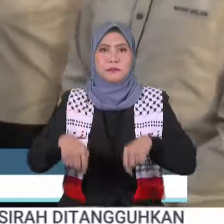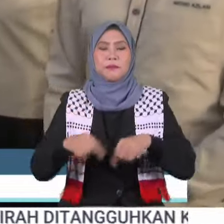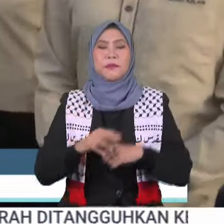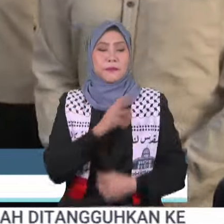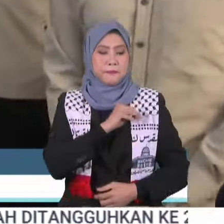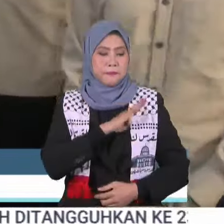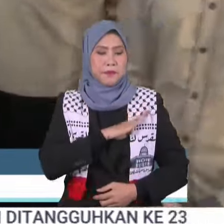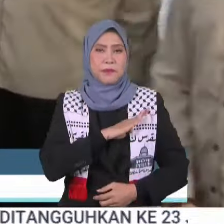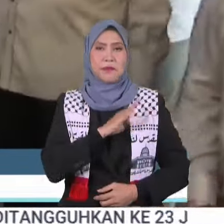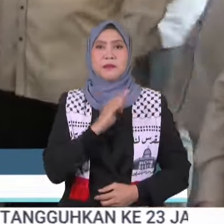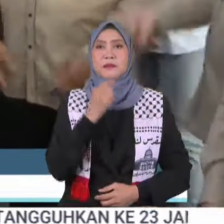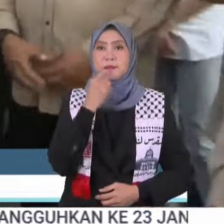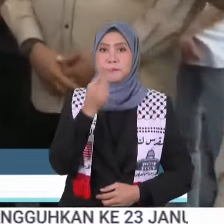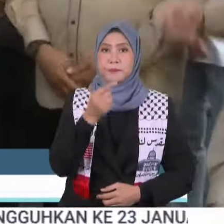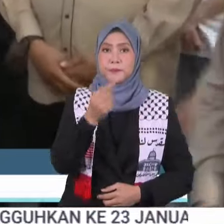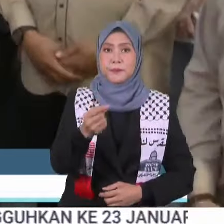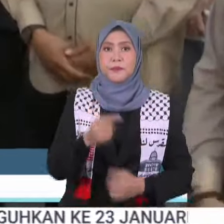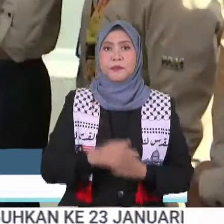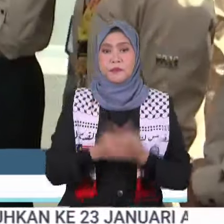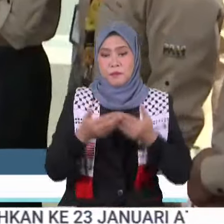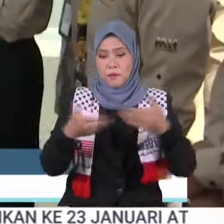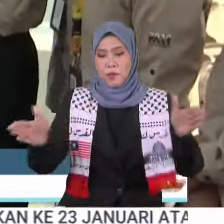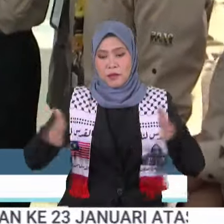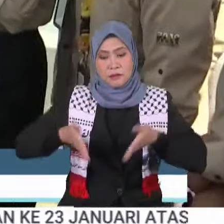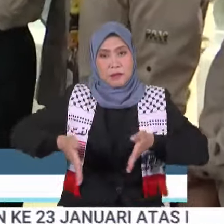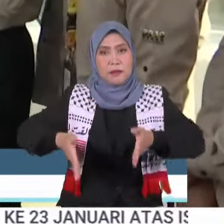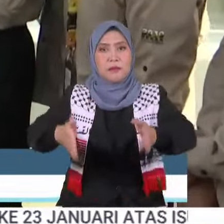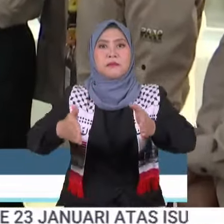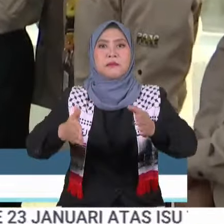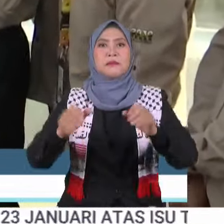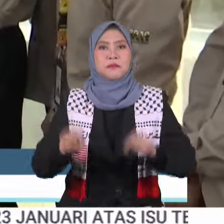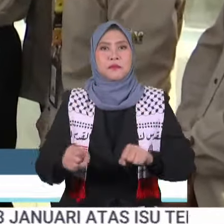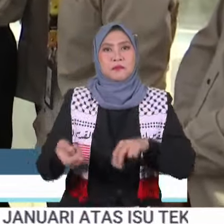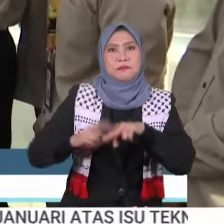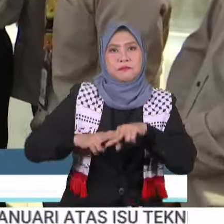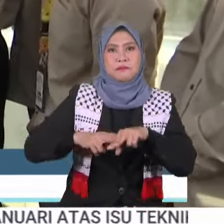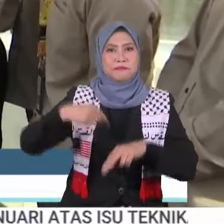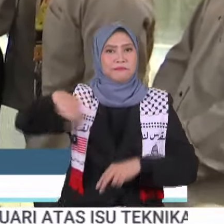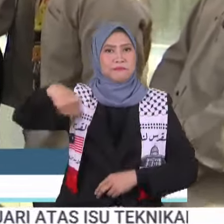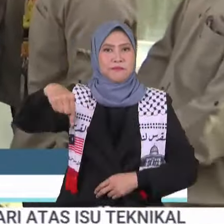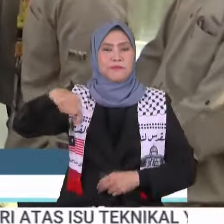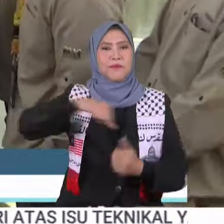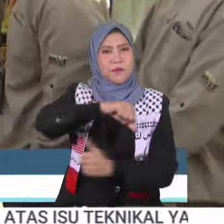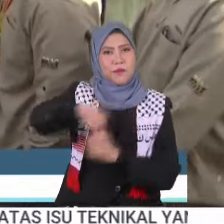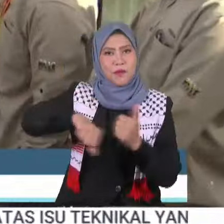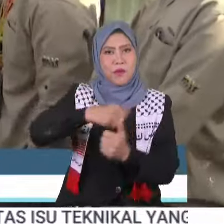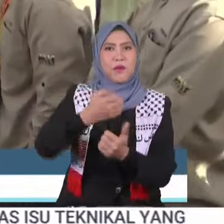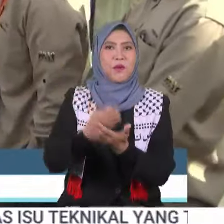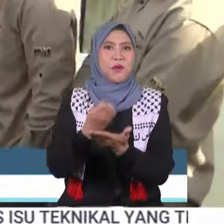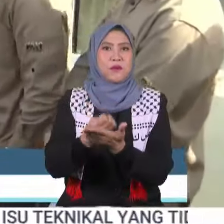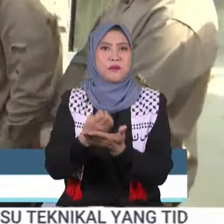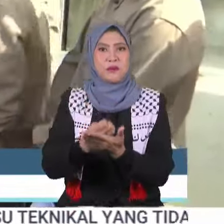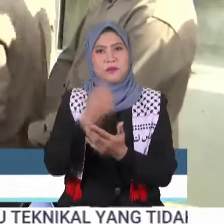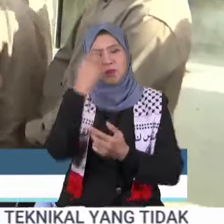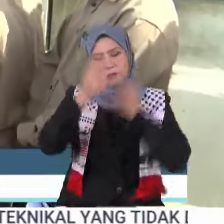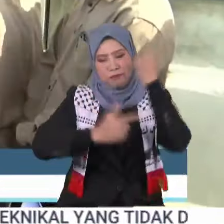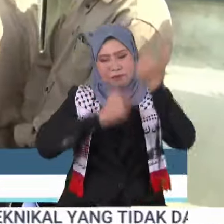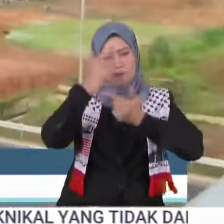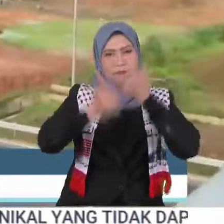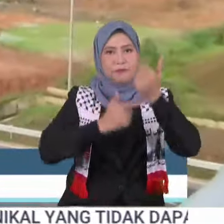Menteri Besar Perak, Datuk Seri Sarani Mohamad berkata pembukaan jajaran ini bakal meningkatkan sosioekonomi negeri sebagai destinasi